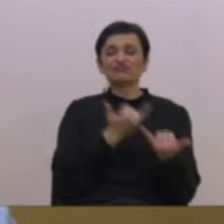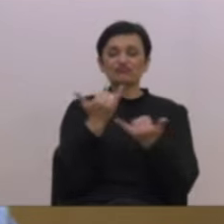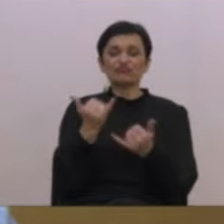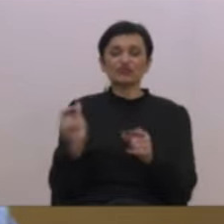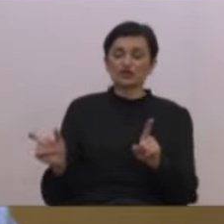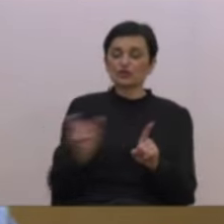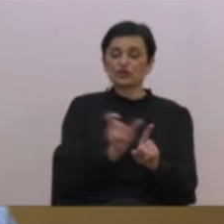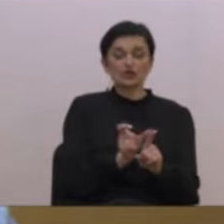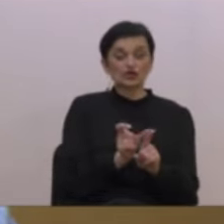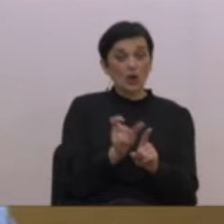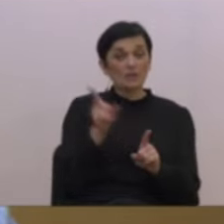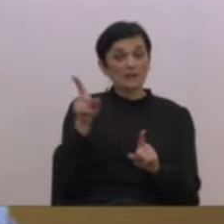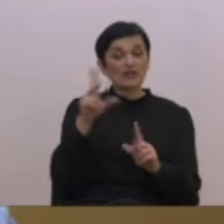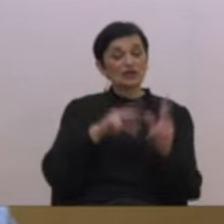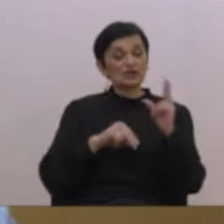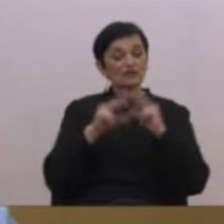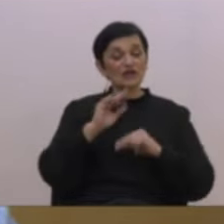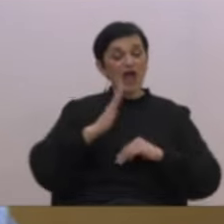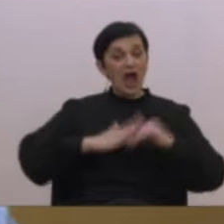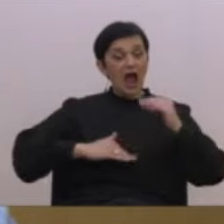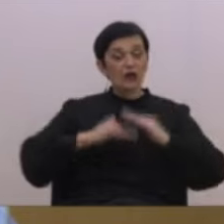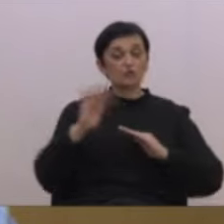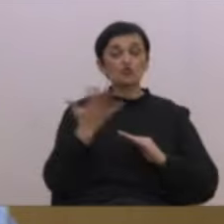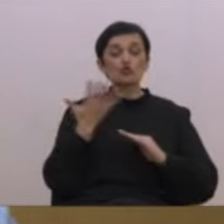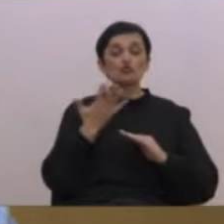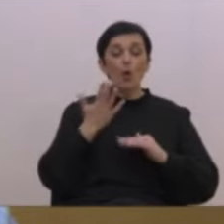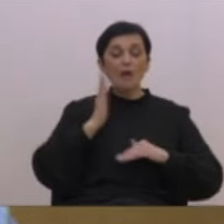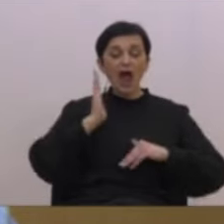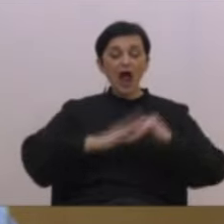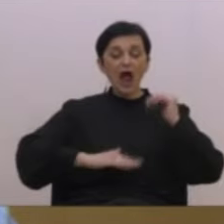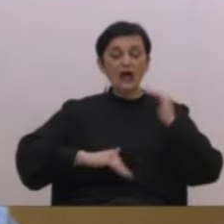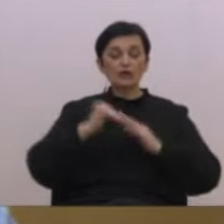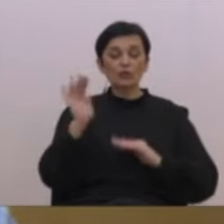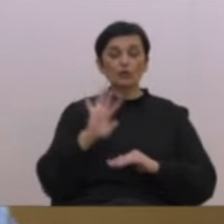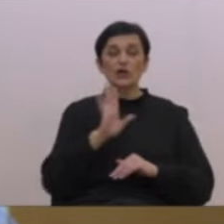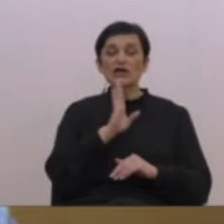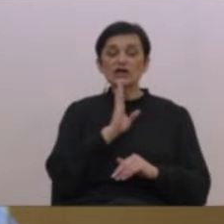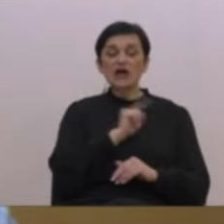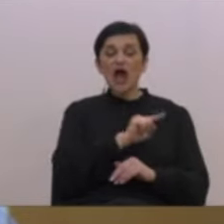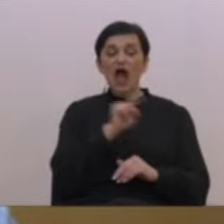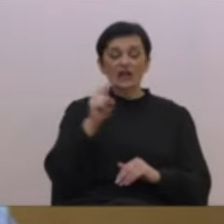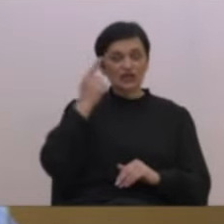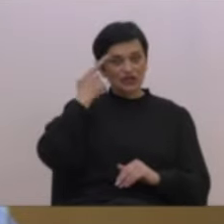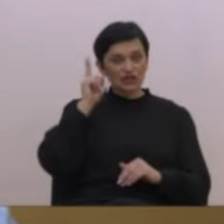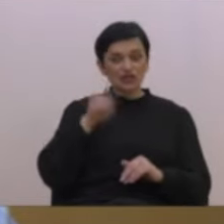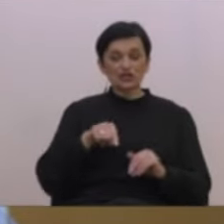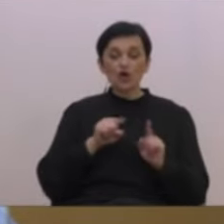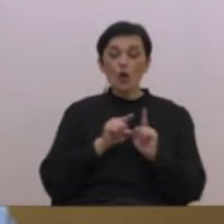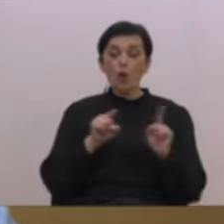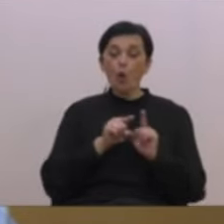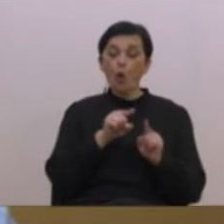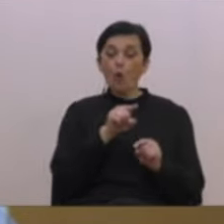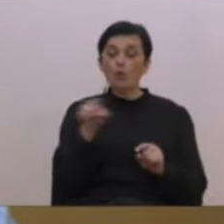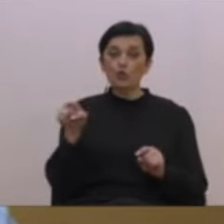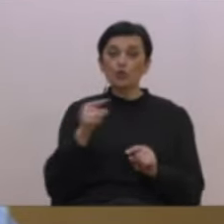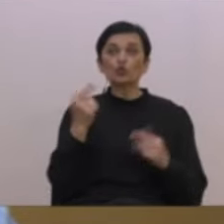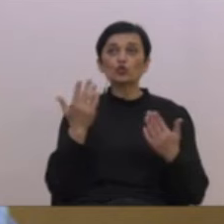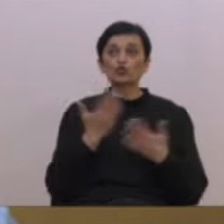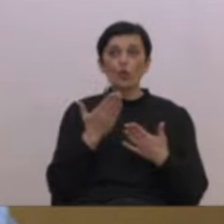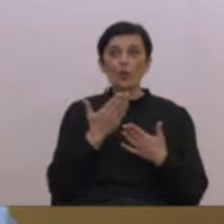ara ara profesionalat, an romel ara profesionali khali itsit opozitsiidan,